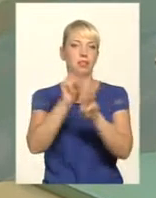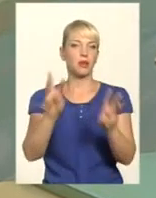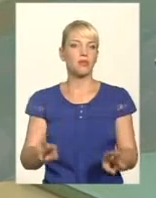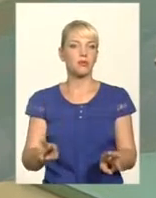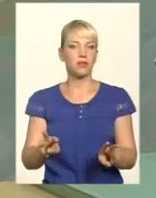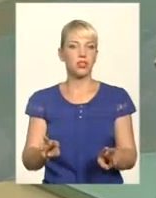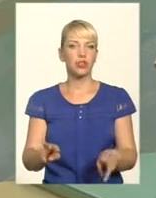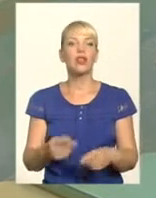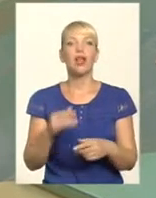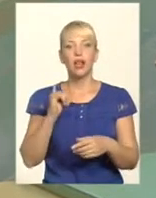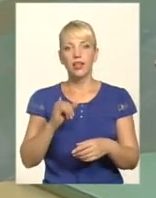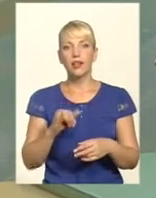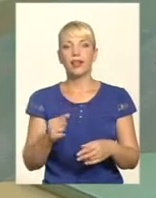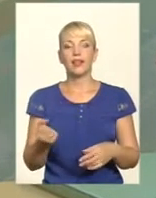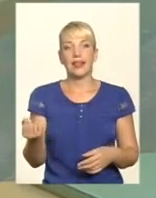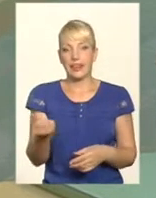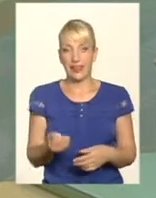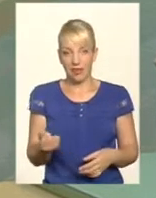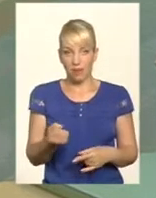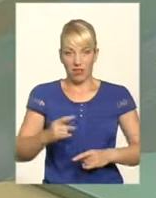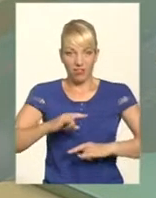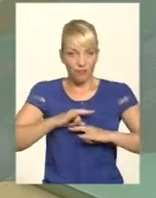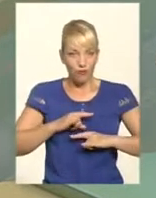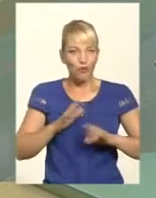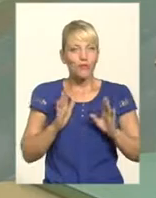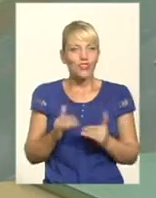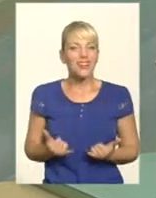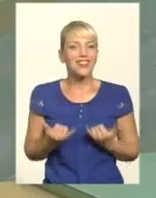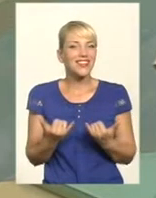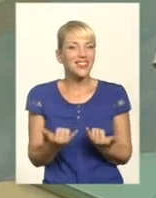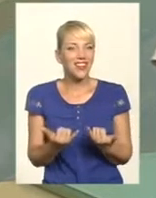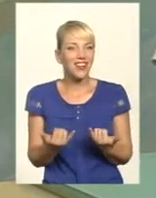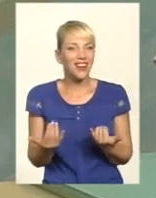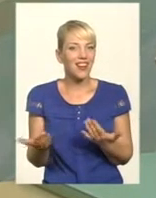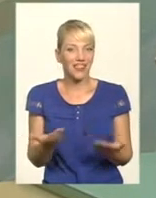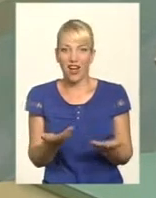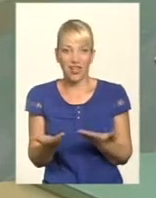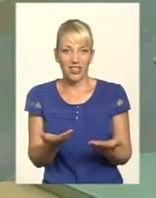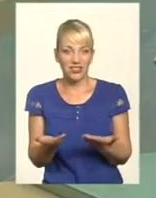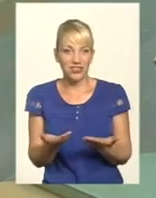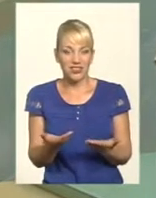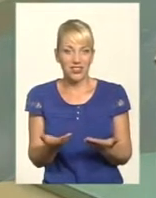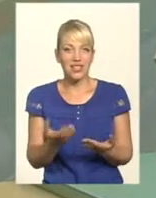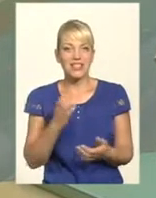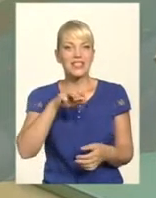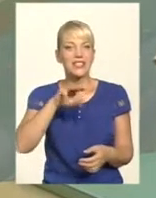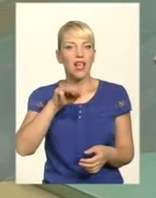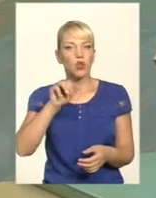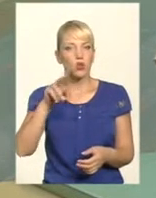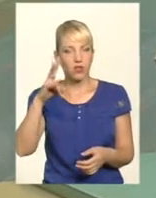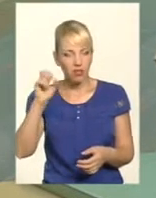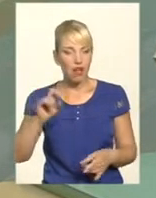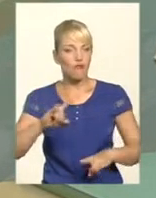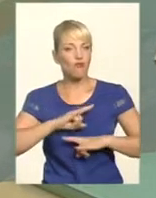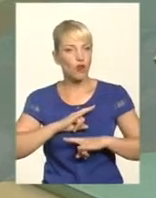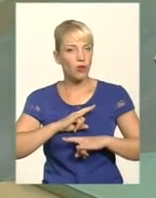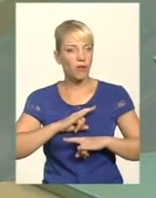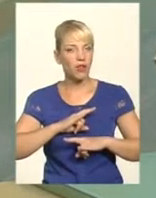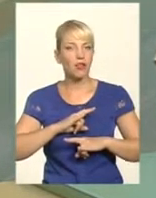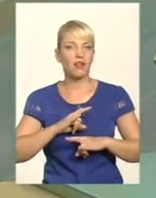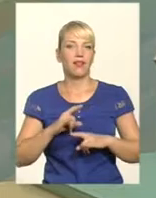І отримати форму тільки для якихось, для того є парадна форма, а не статутна. От. І вона також має